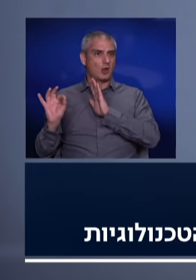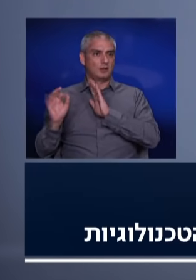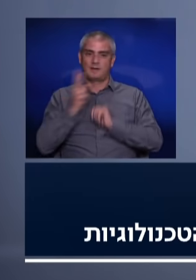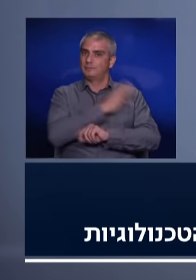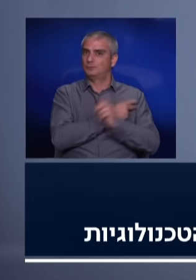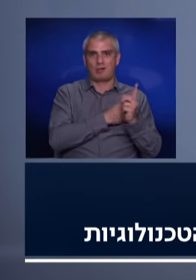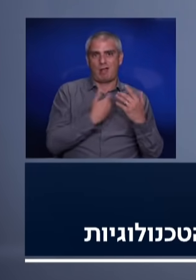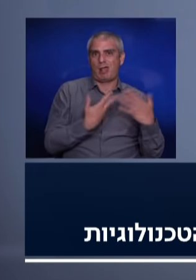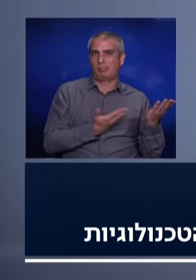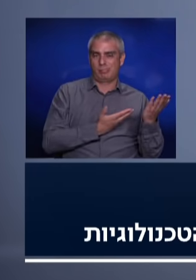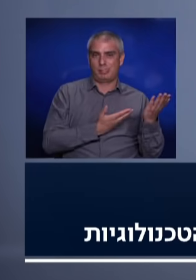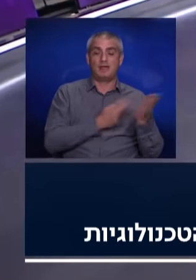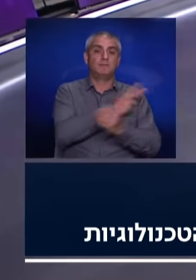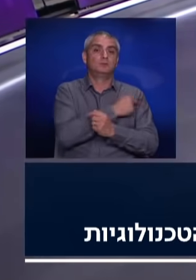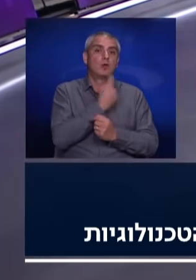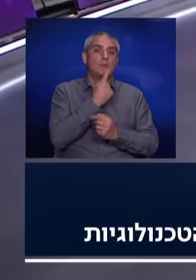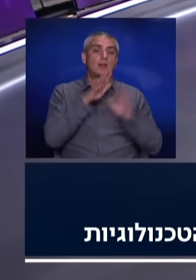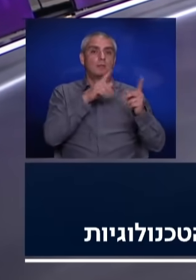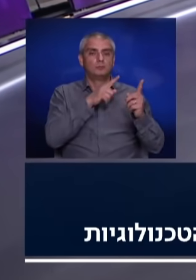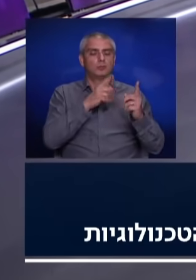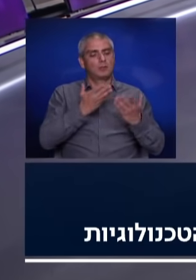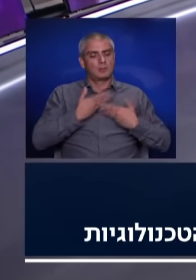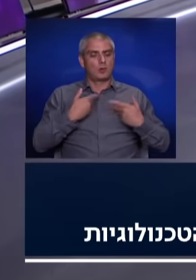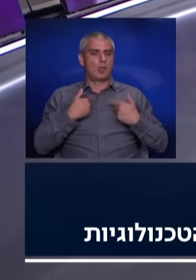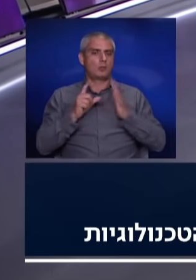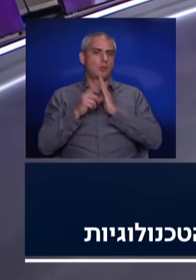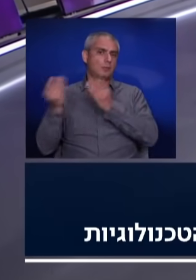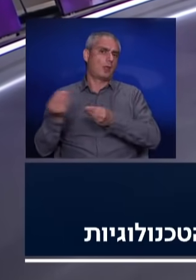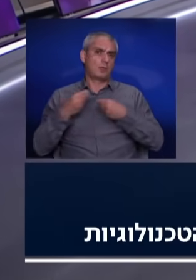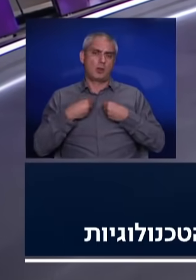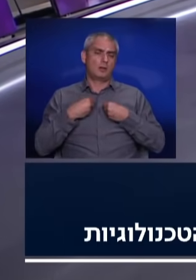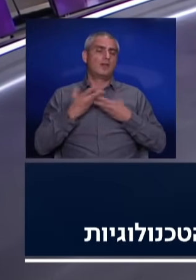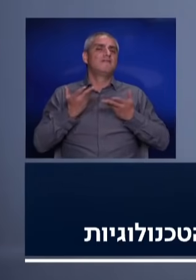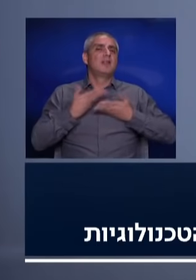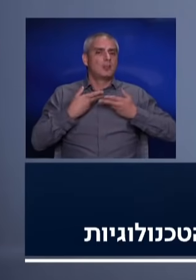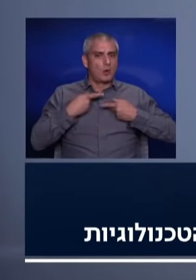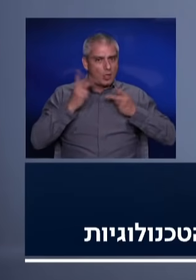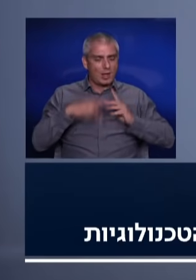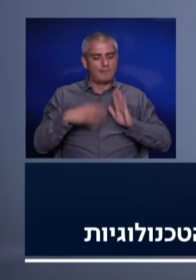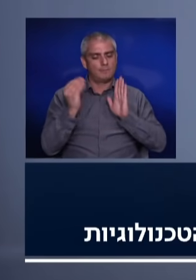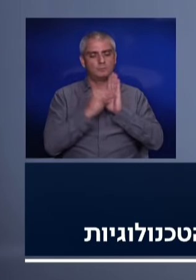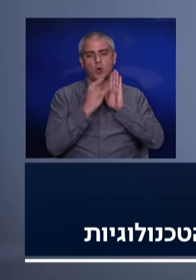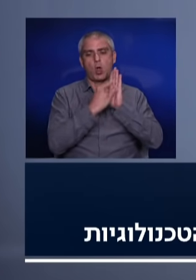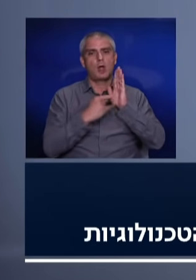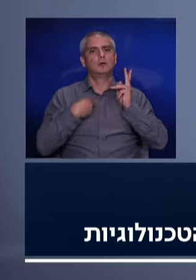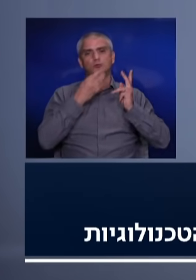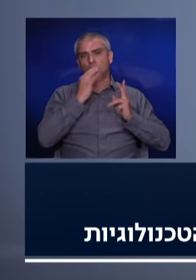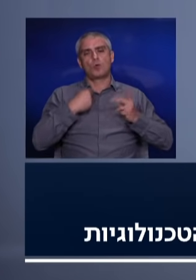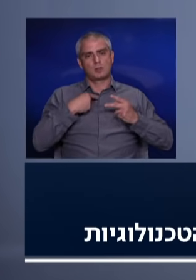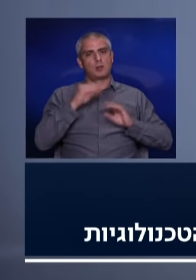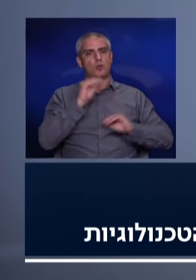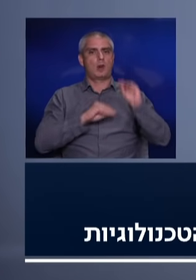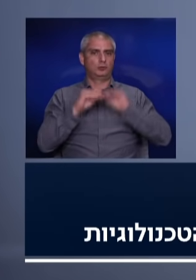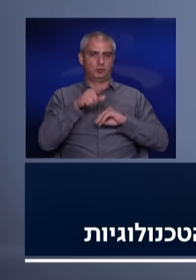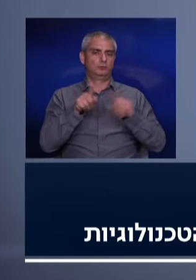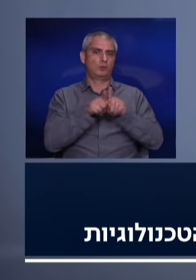ולמשטרה אין, ולכן אומרת המשטרה לדרג המדיני, תנו לנו את הטכנולוגיות, ותנו לנו גם חקיקה שתאפשר לנו להשתמש